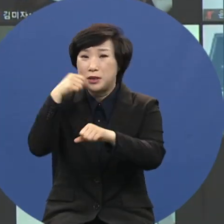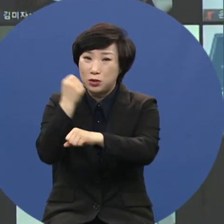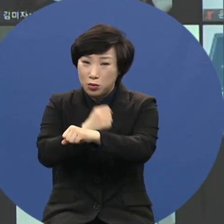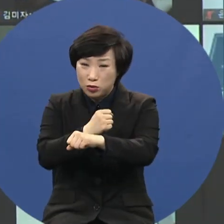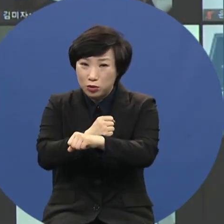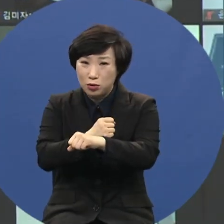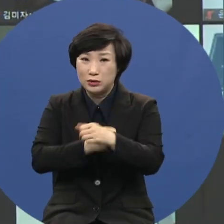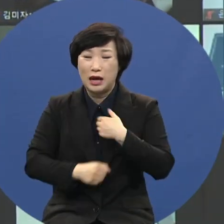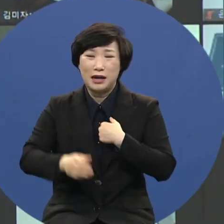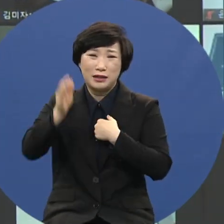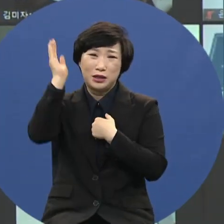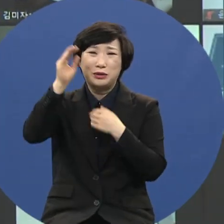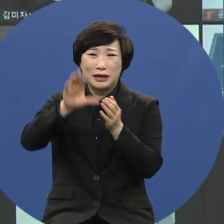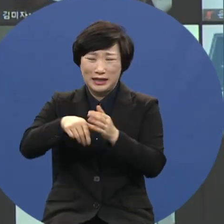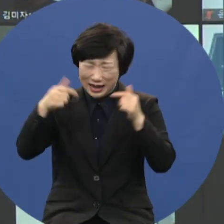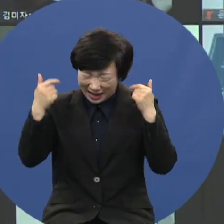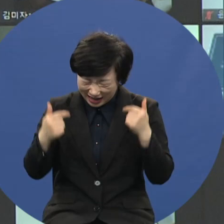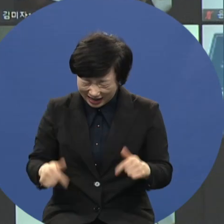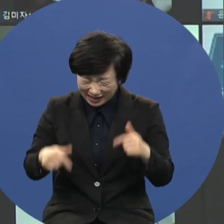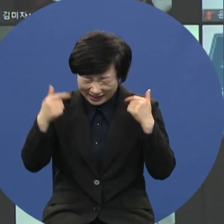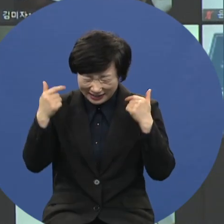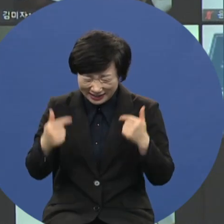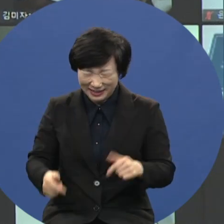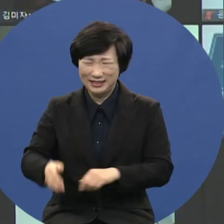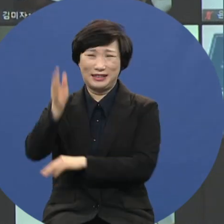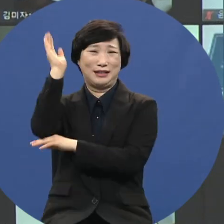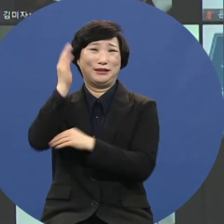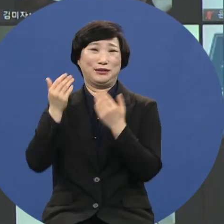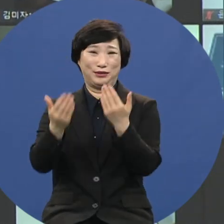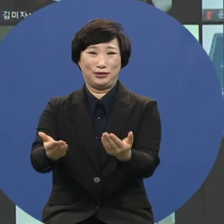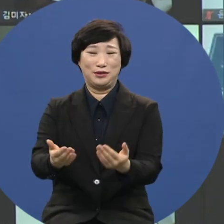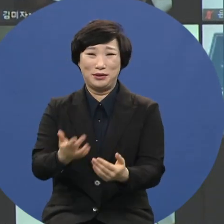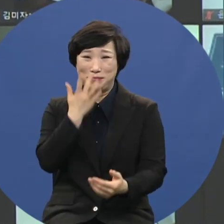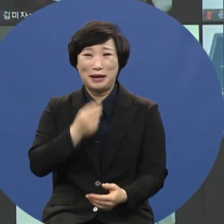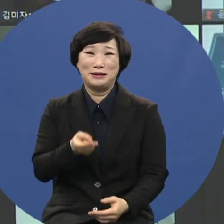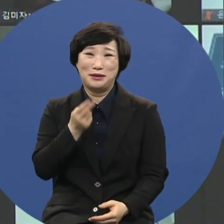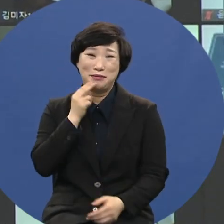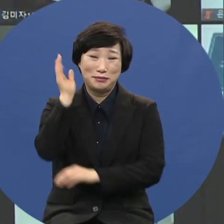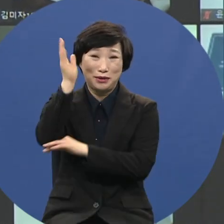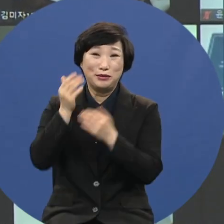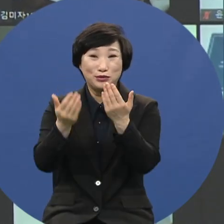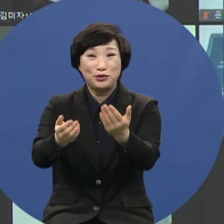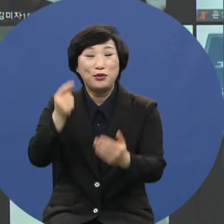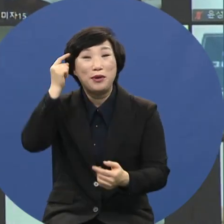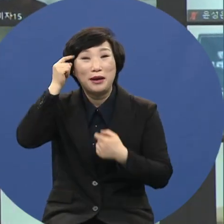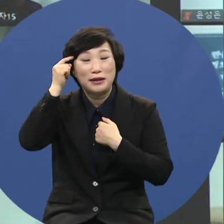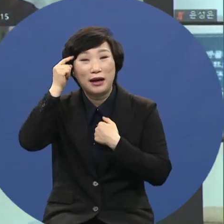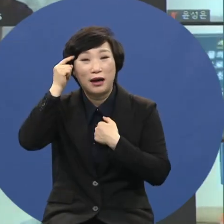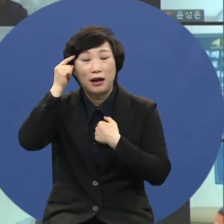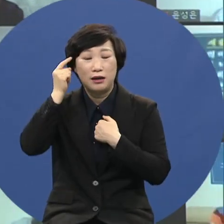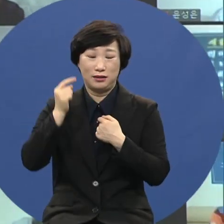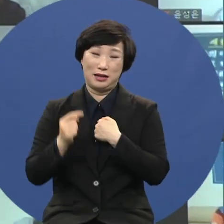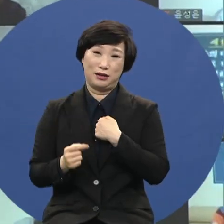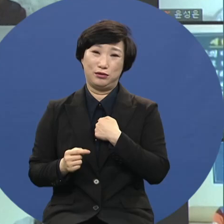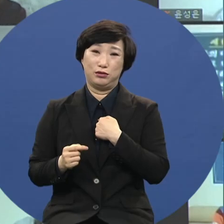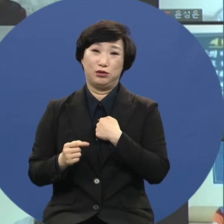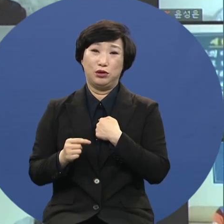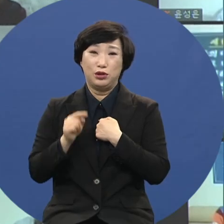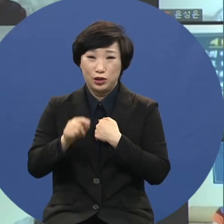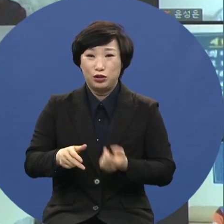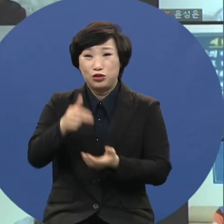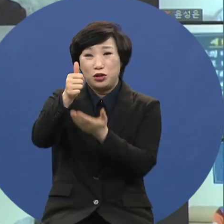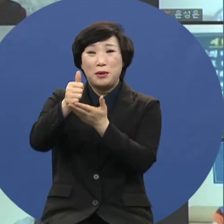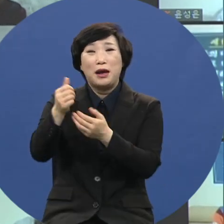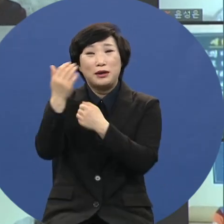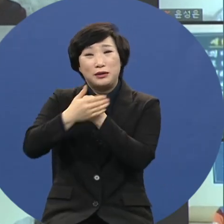대해서 설교 시간마다 한 번도 안 빠지고 얘기를 하냐? 나는 너무 그것이